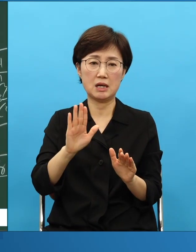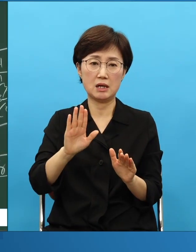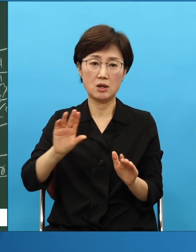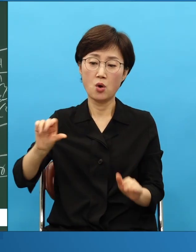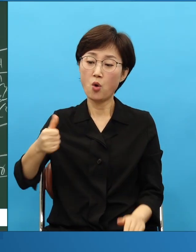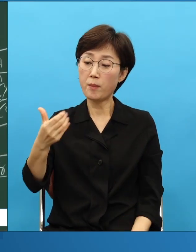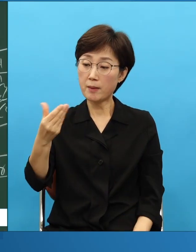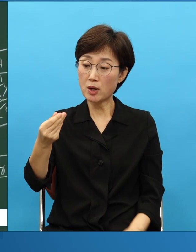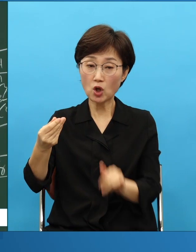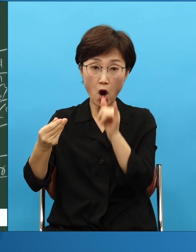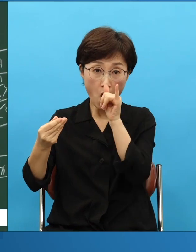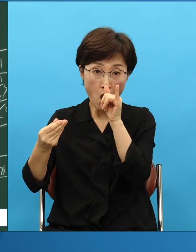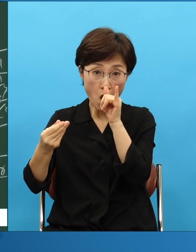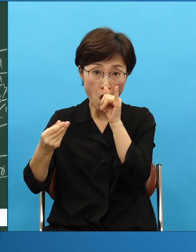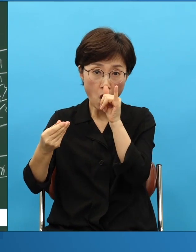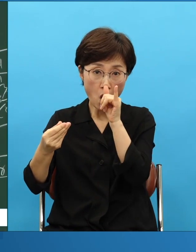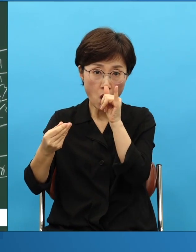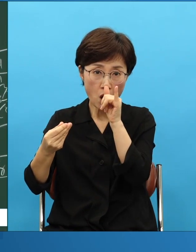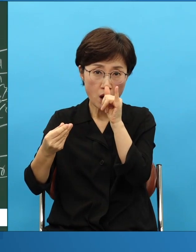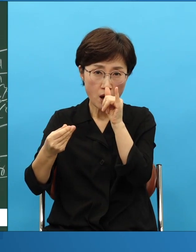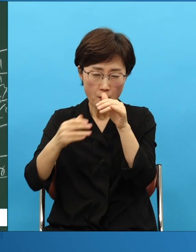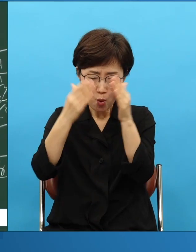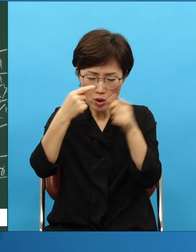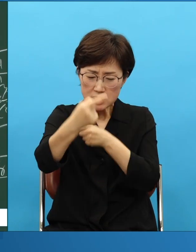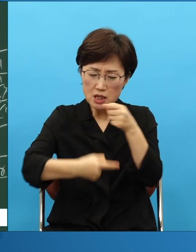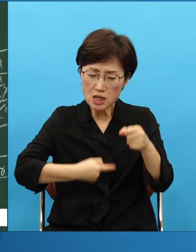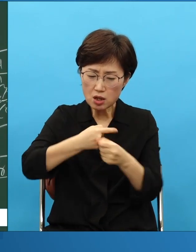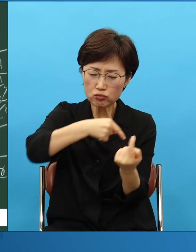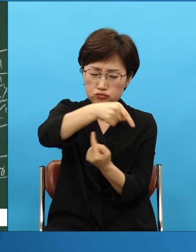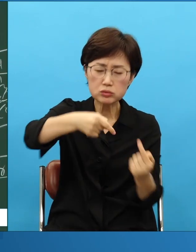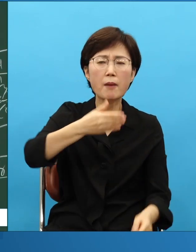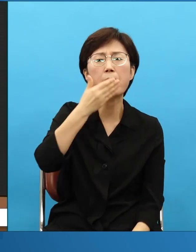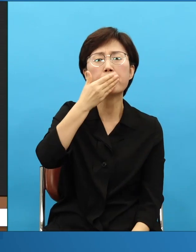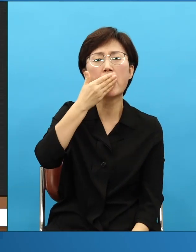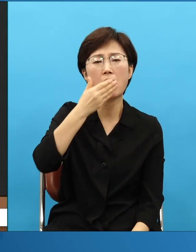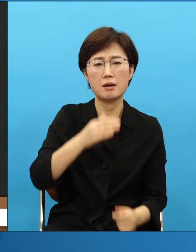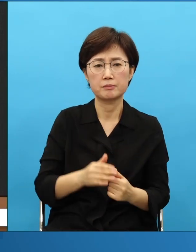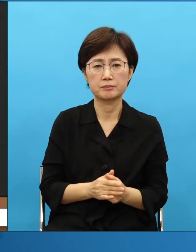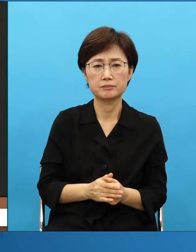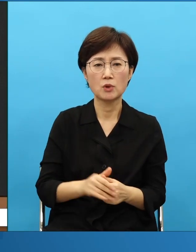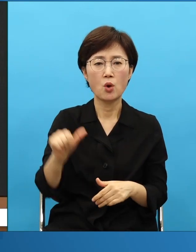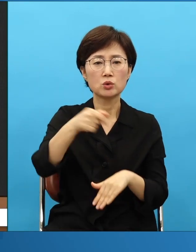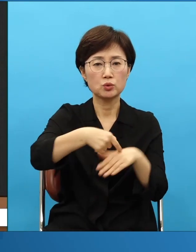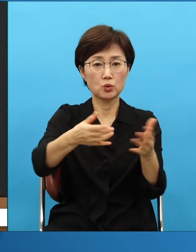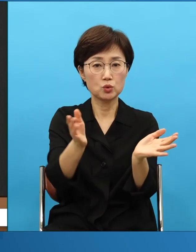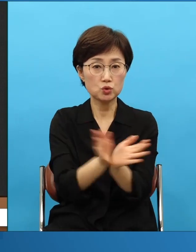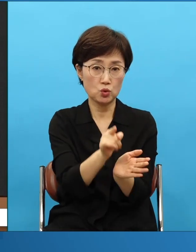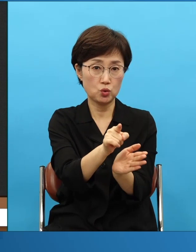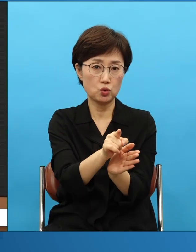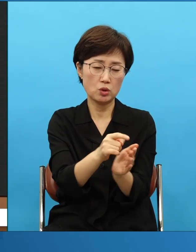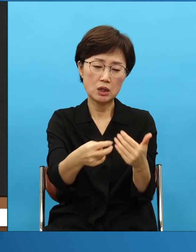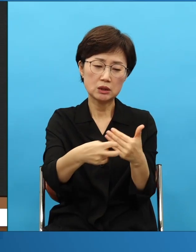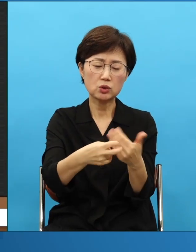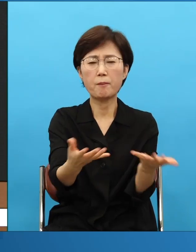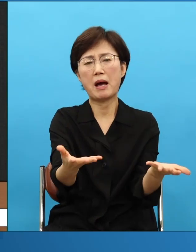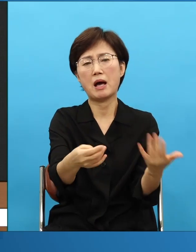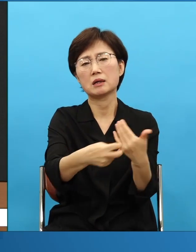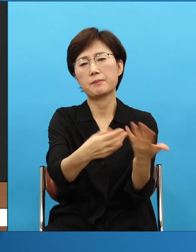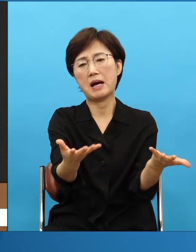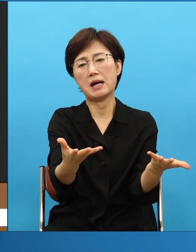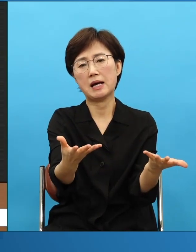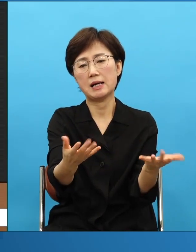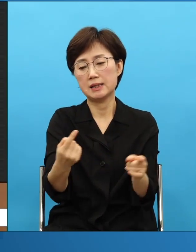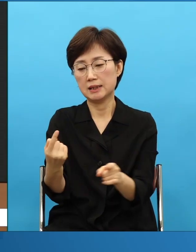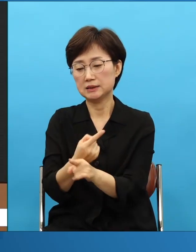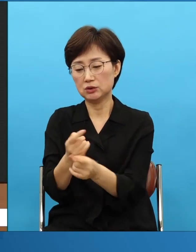원을 주면 감독 월급까지 포함돼서 1년간 뛸 수 있어요. 5천 종족에는 거의 다 의료 혜택 없어요.